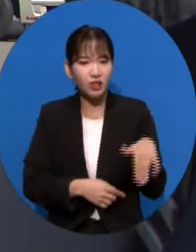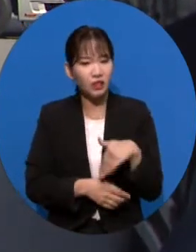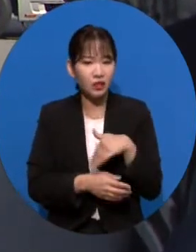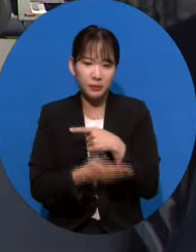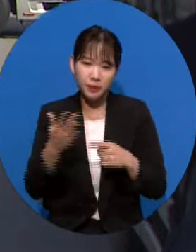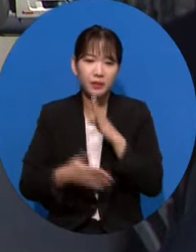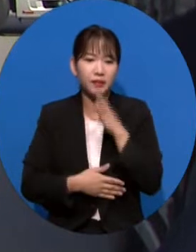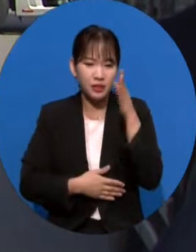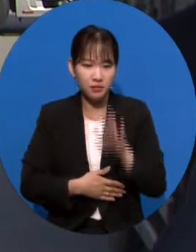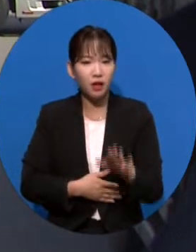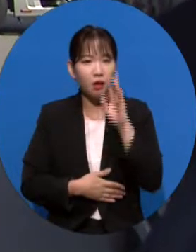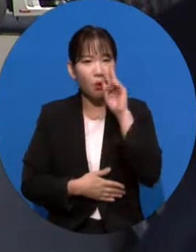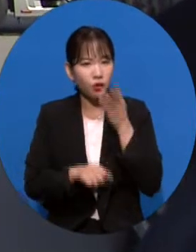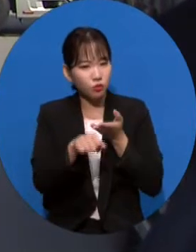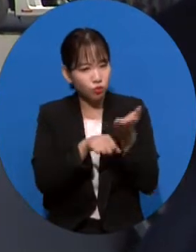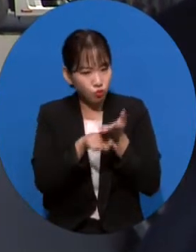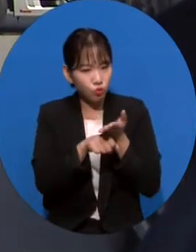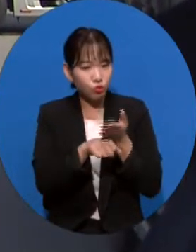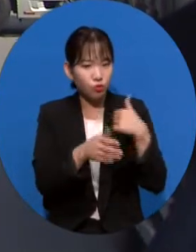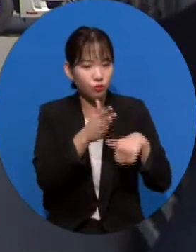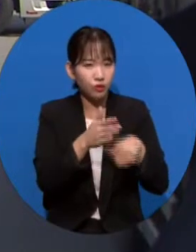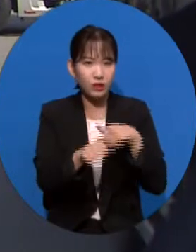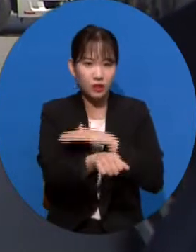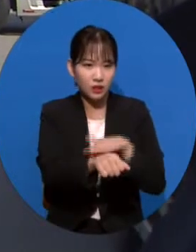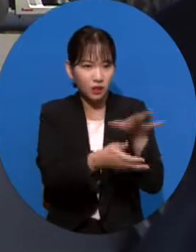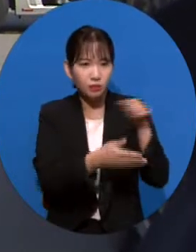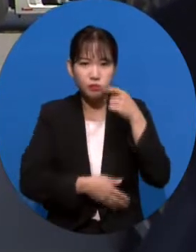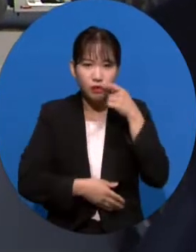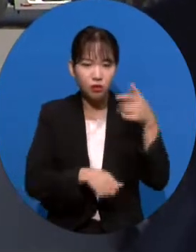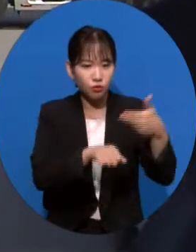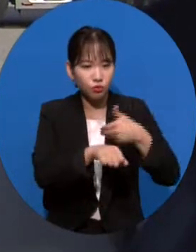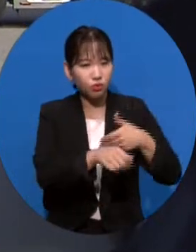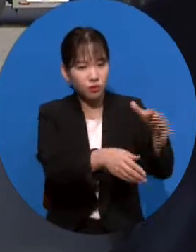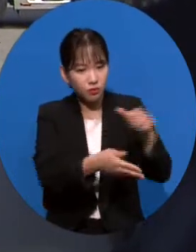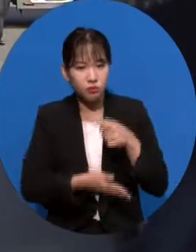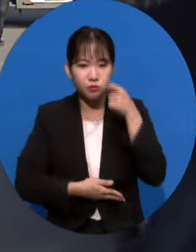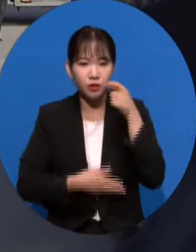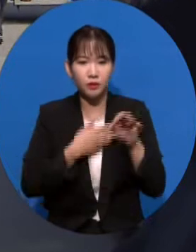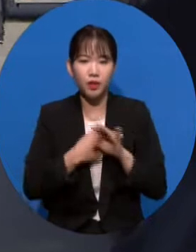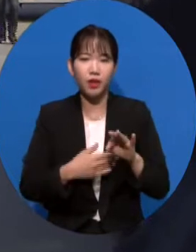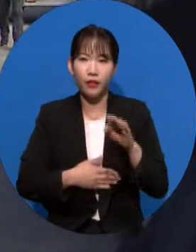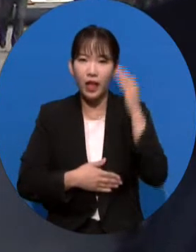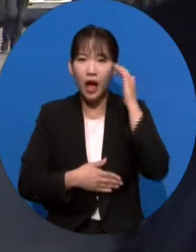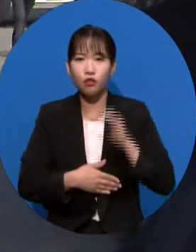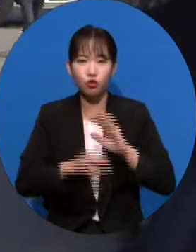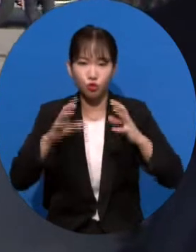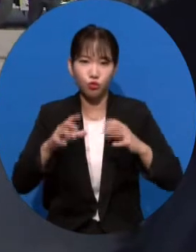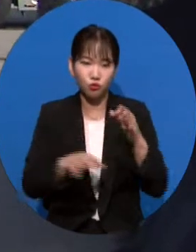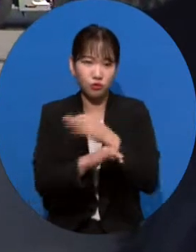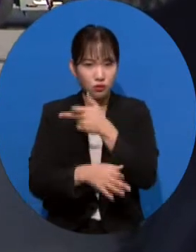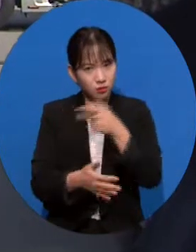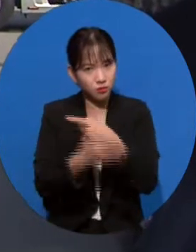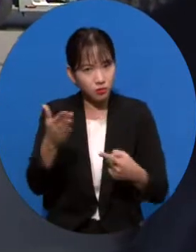있지만 이게 만 이래 고 흡수를 된 훈령 이 제대로 공급이 안되고 시 때는 훈련이 되는 공보 피 안 되면 우리나라 굉장히